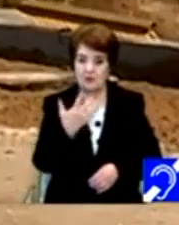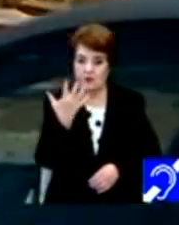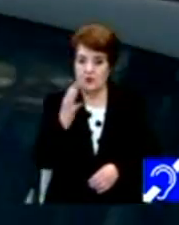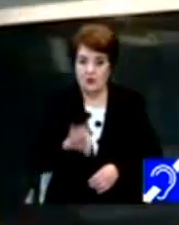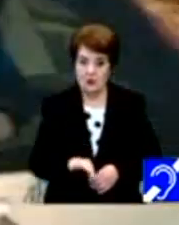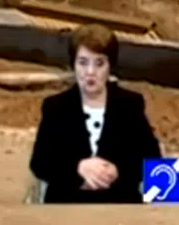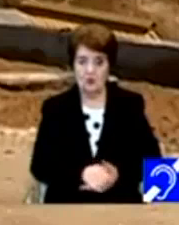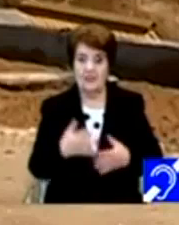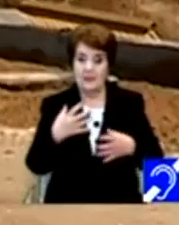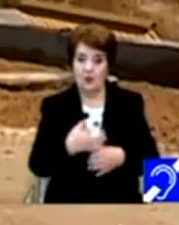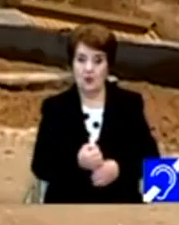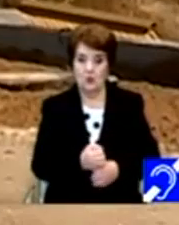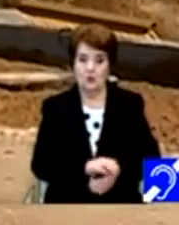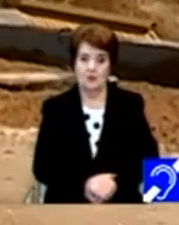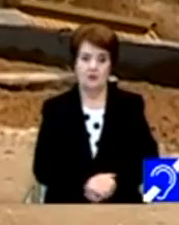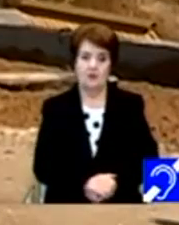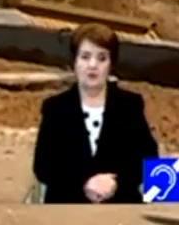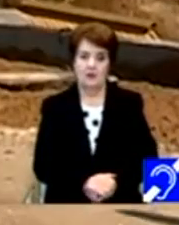15,5%.